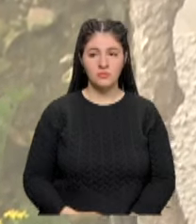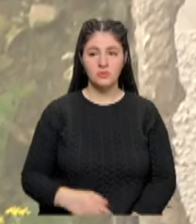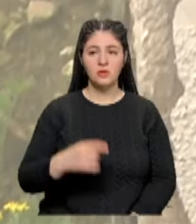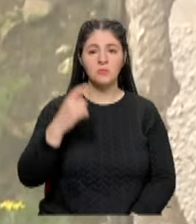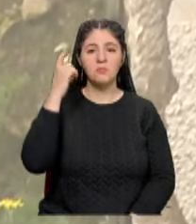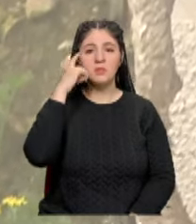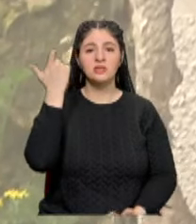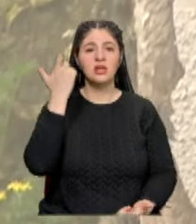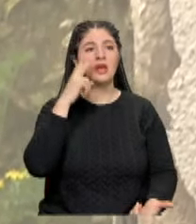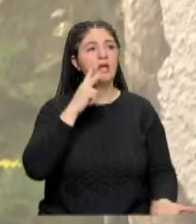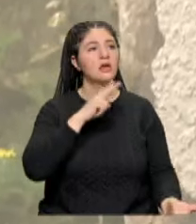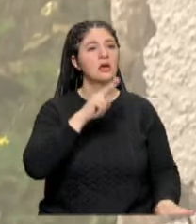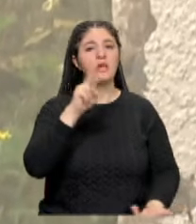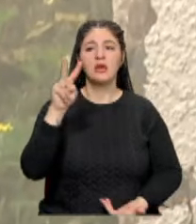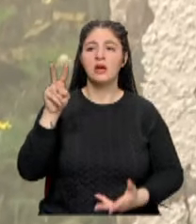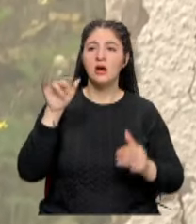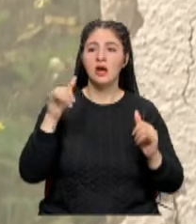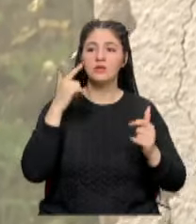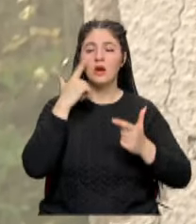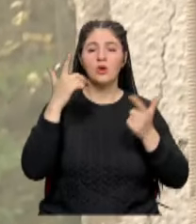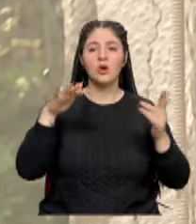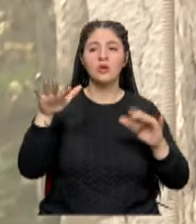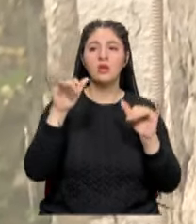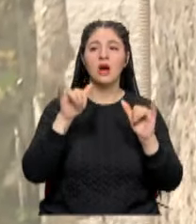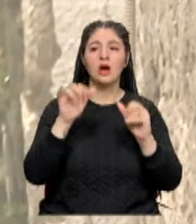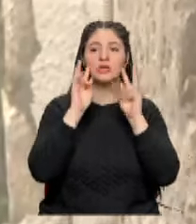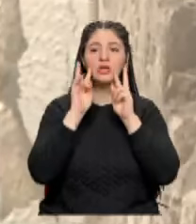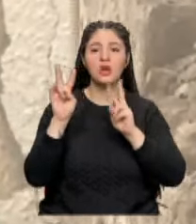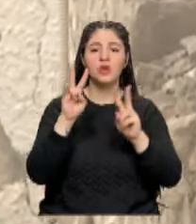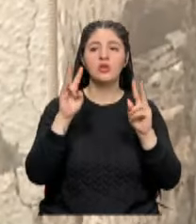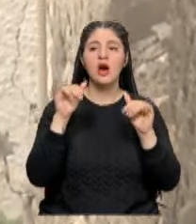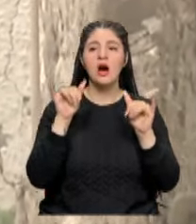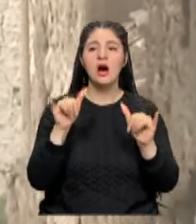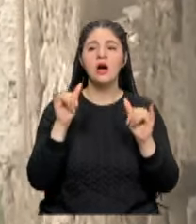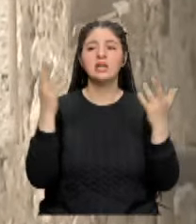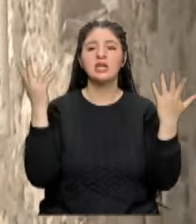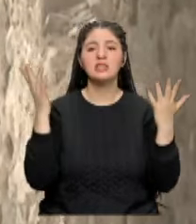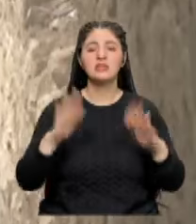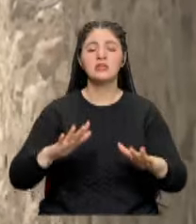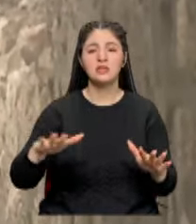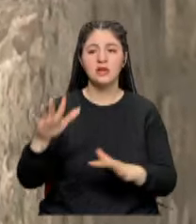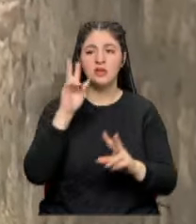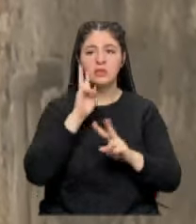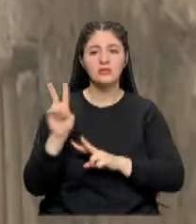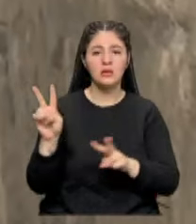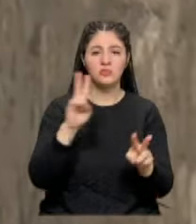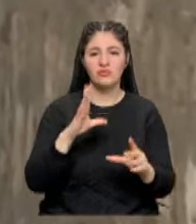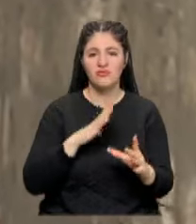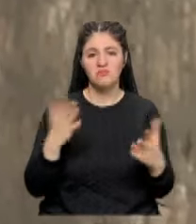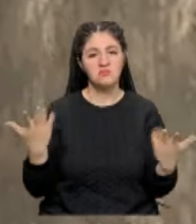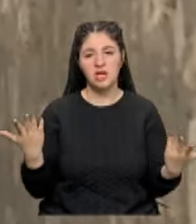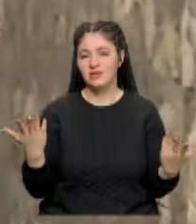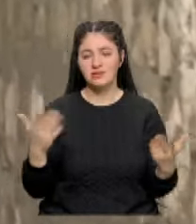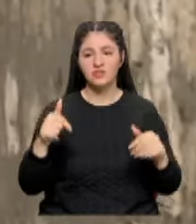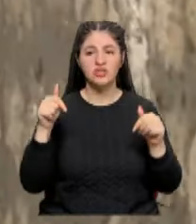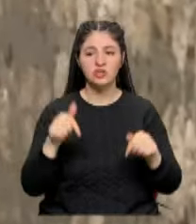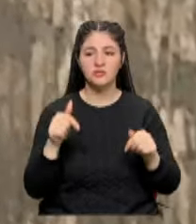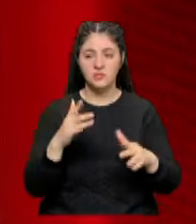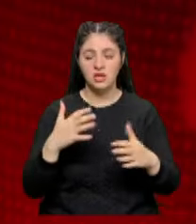Başınızı nereye çevirseniz aynı görüntü, aynı tablo, aynı yıkıntı tablosu var maalesef.